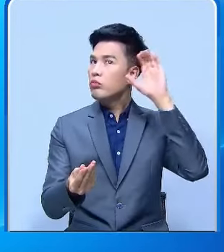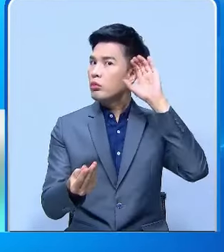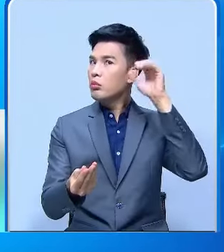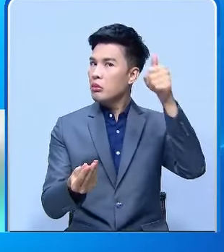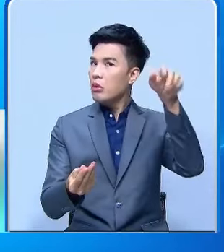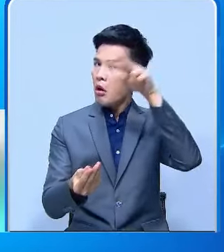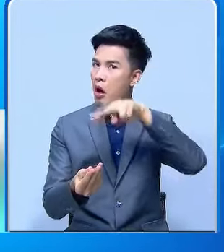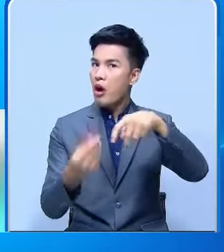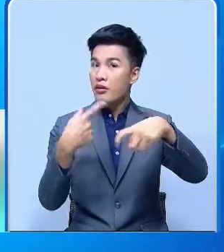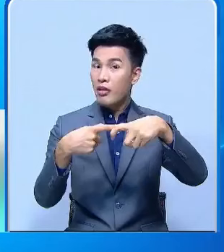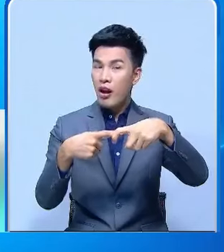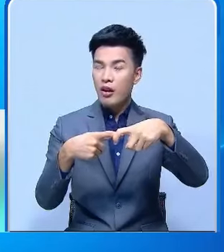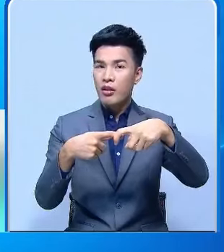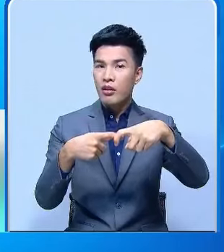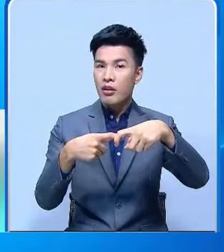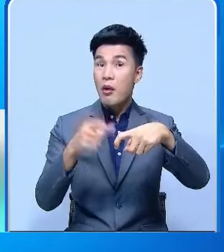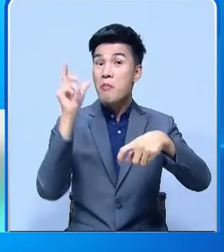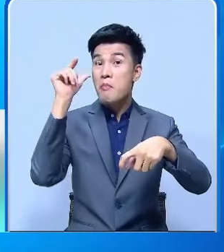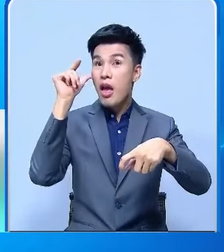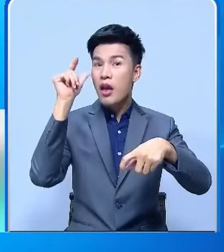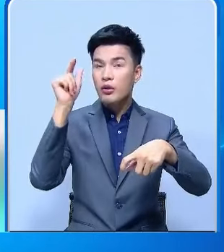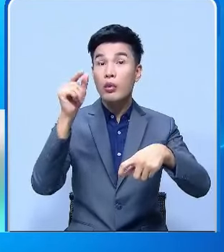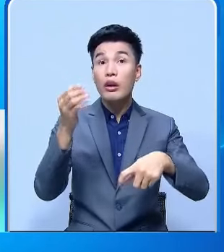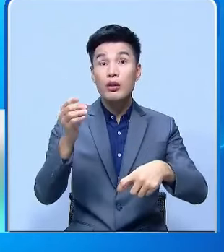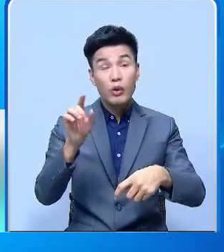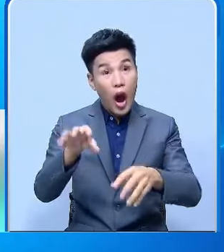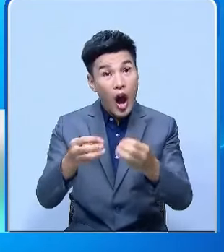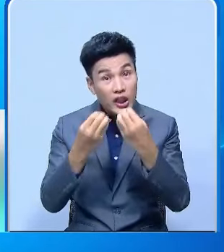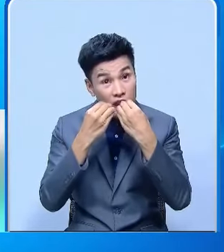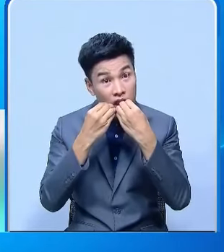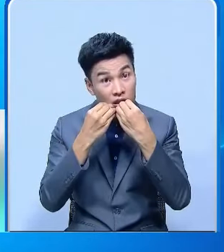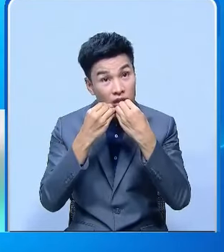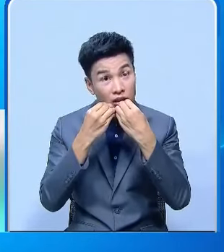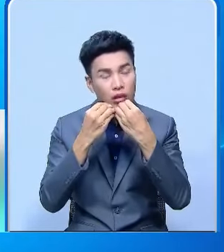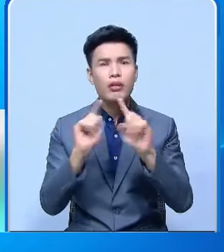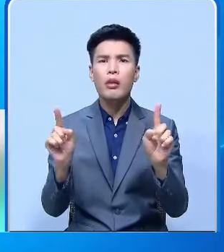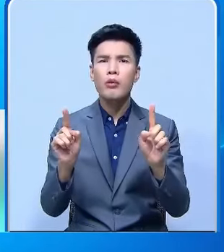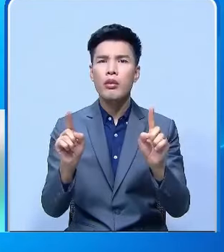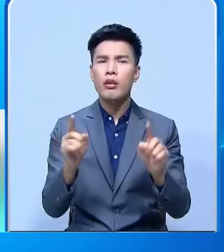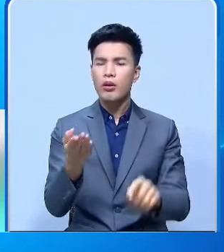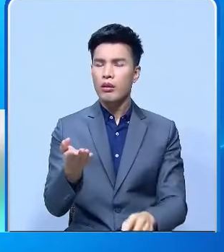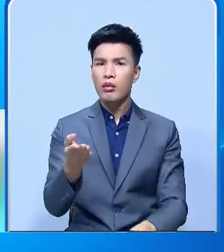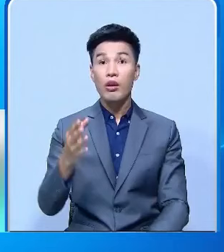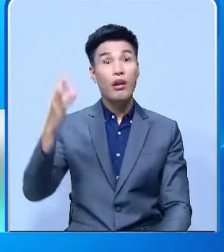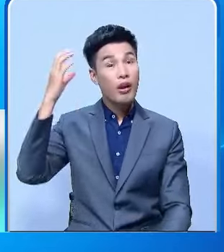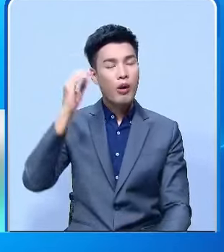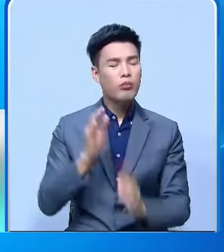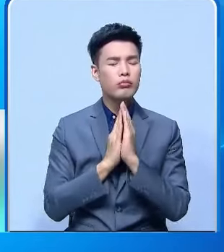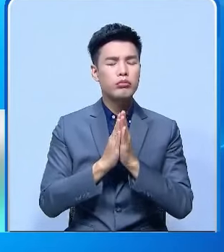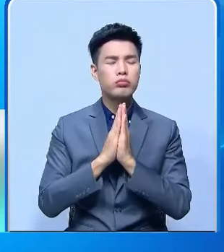ากสัญชาตญาณของแม่แมวเนี่ยจะต้องกินรกแต่ถ้าลาวแบบสายมูบอกเลย